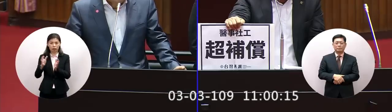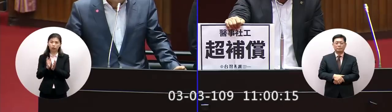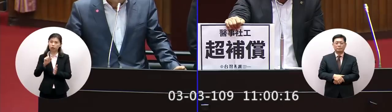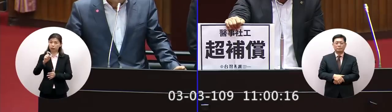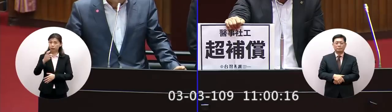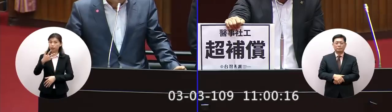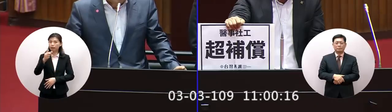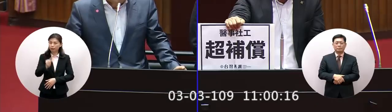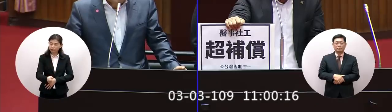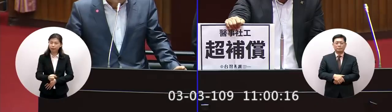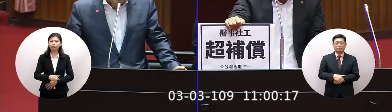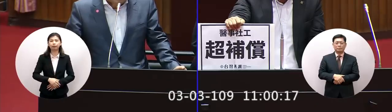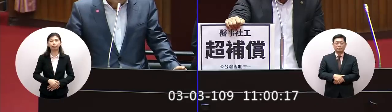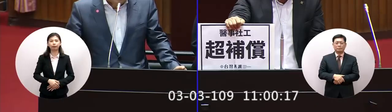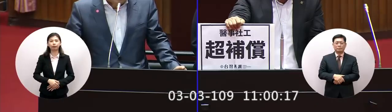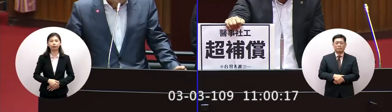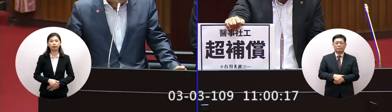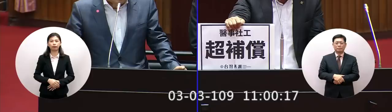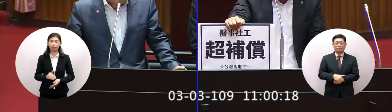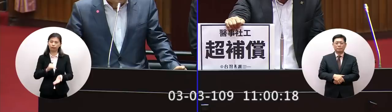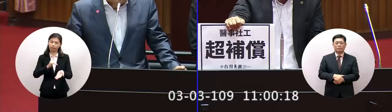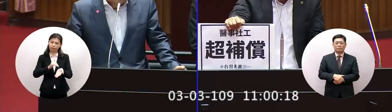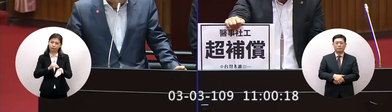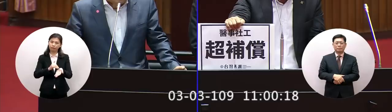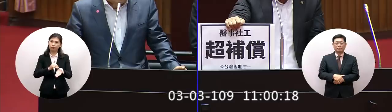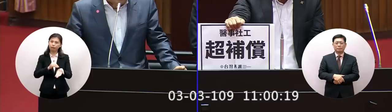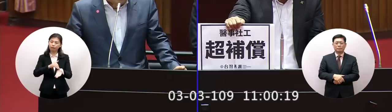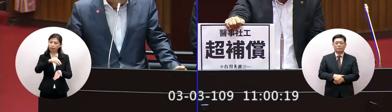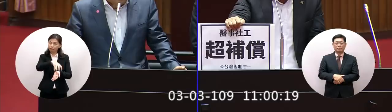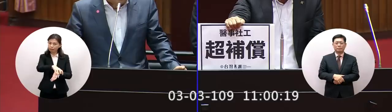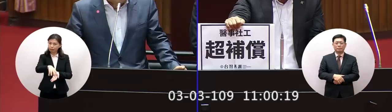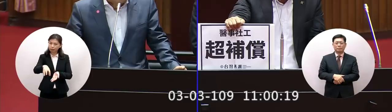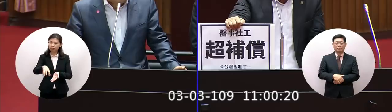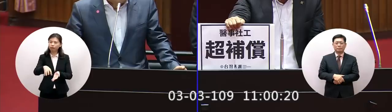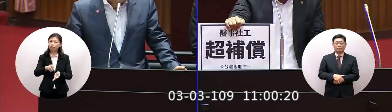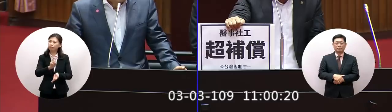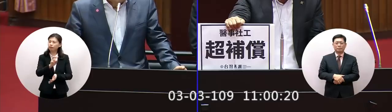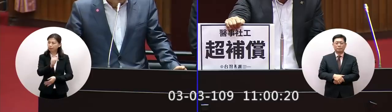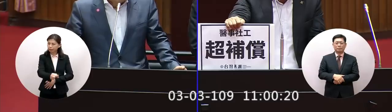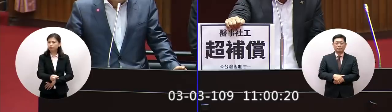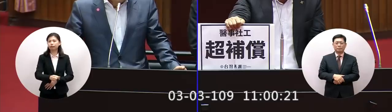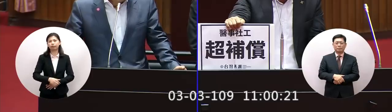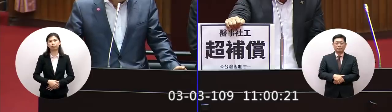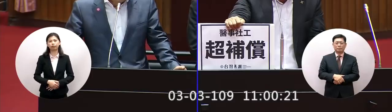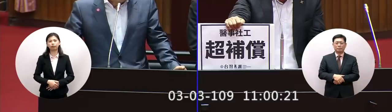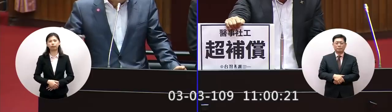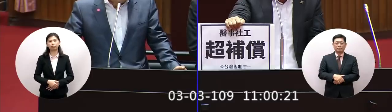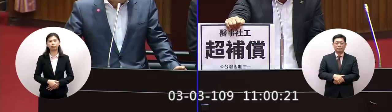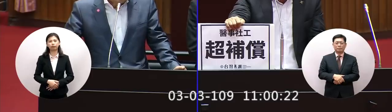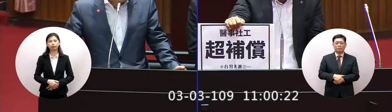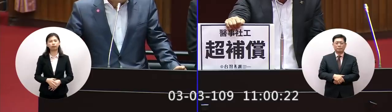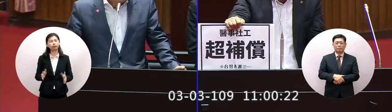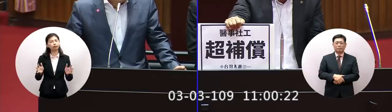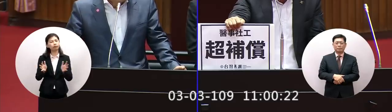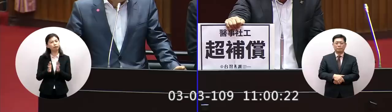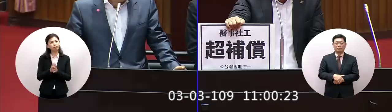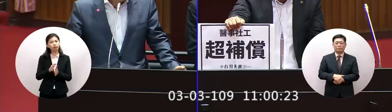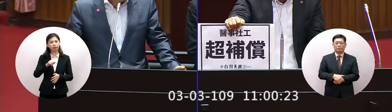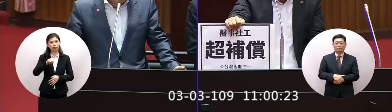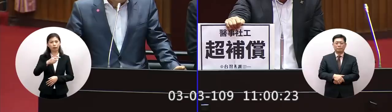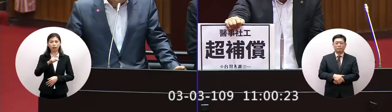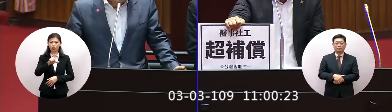18亿。好，那对于我们的相关的医疗机构的这一部分，我们大概是20亿。 6000万。 所以 total 我们全部